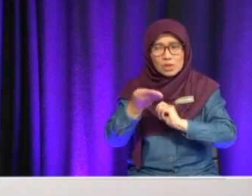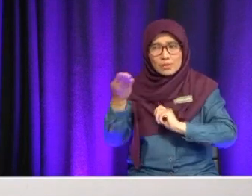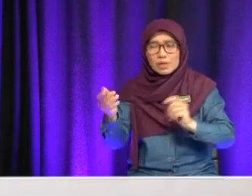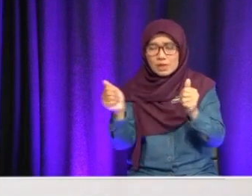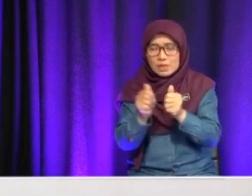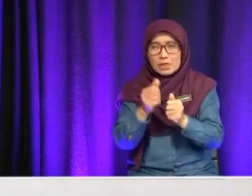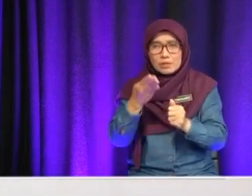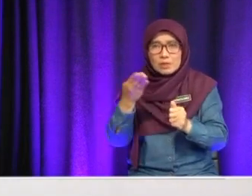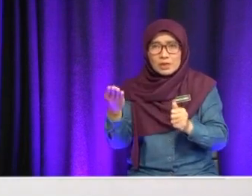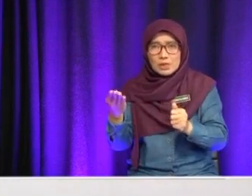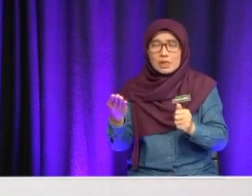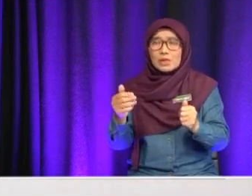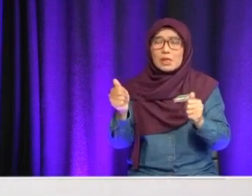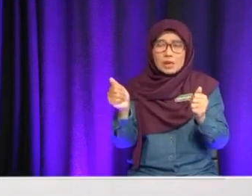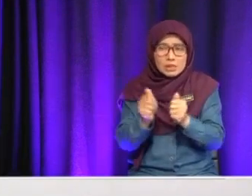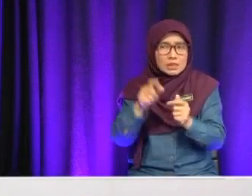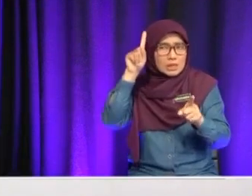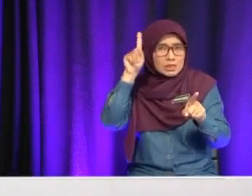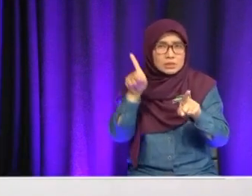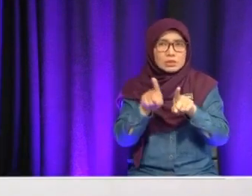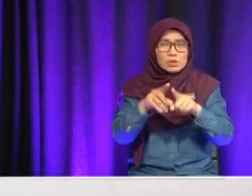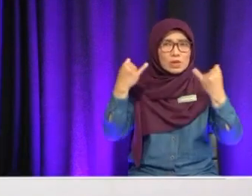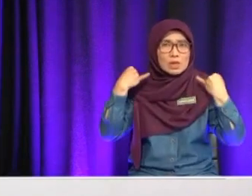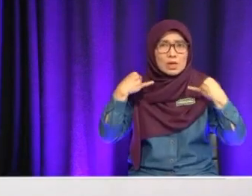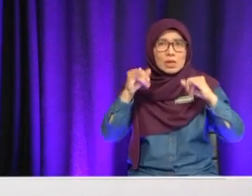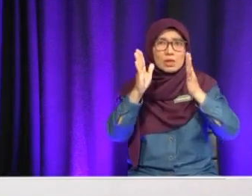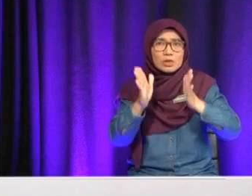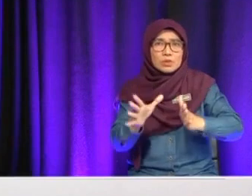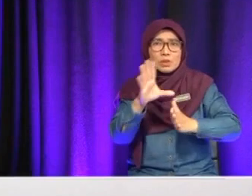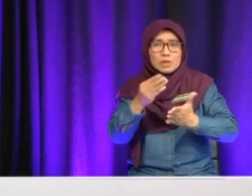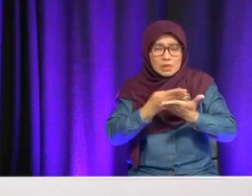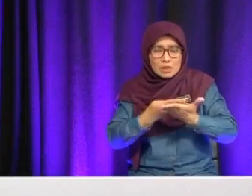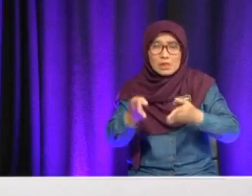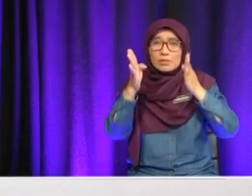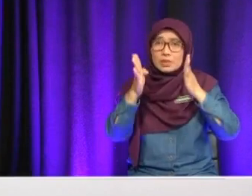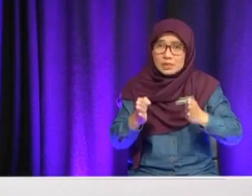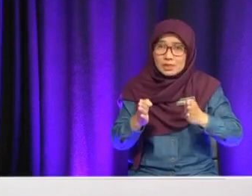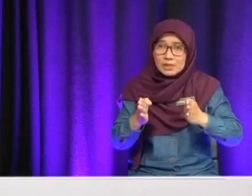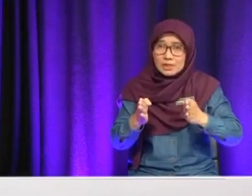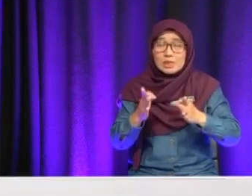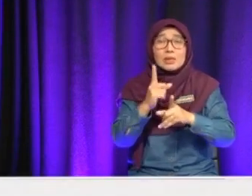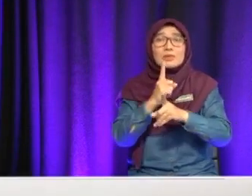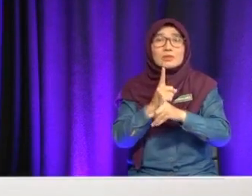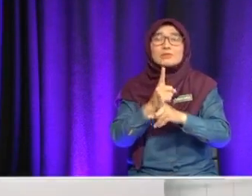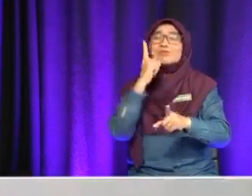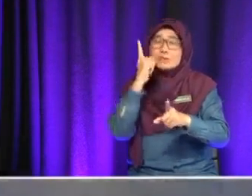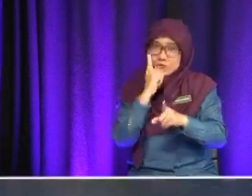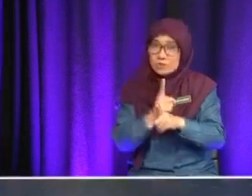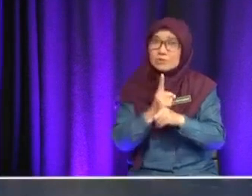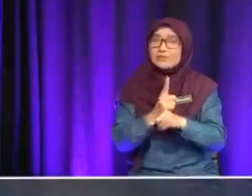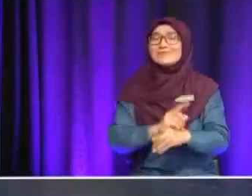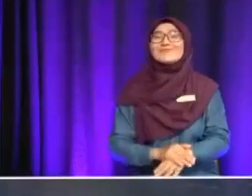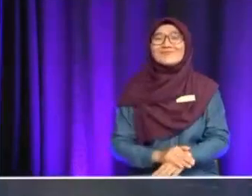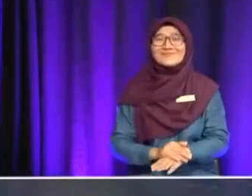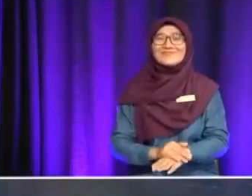barang dengan persetujuan penjual dan pembeli. Okey. Betul tak tu? Betul. Okey,